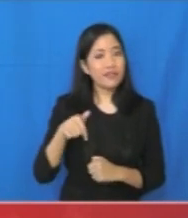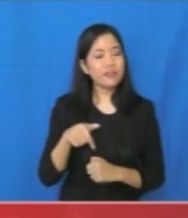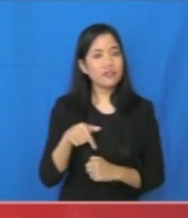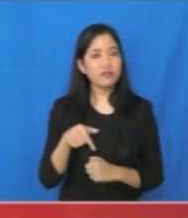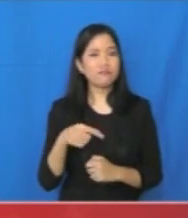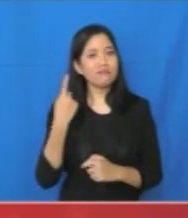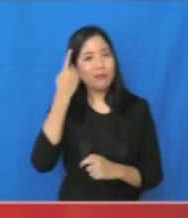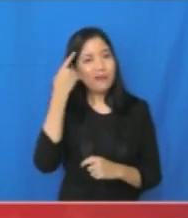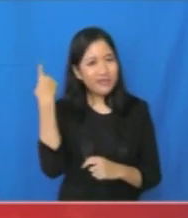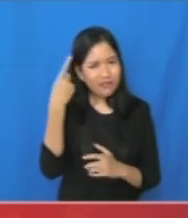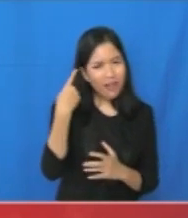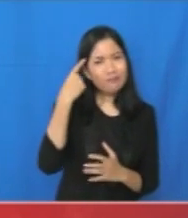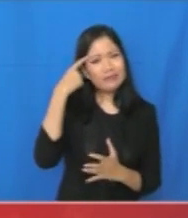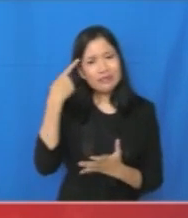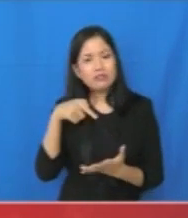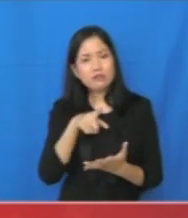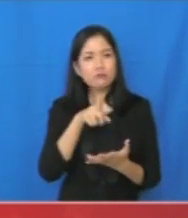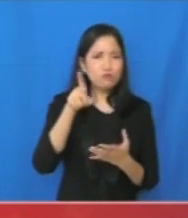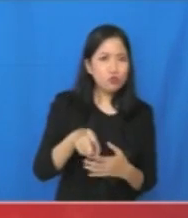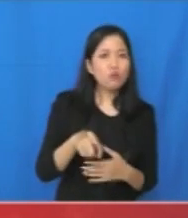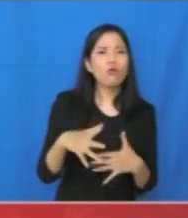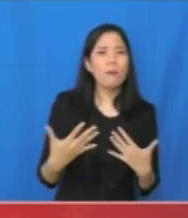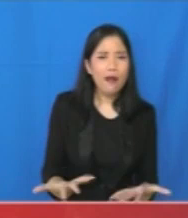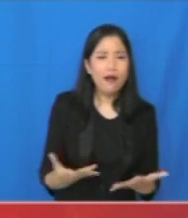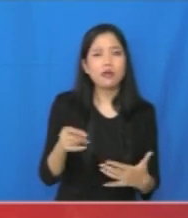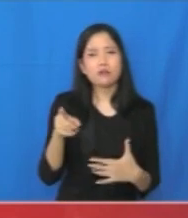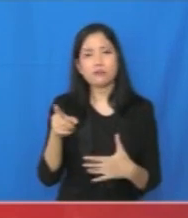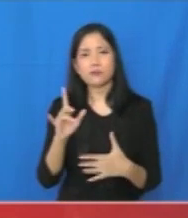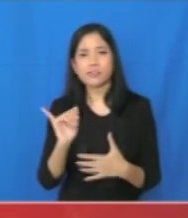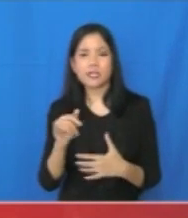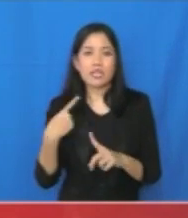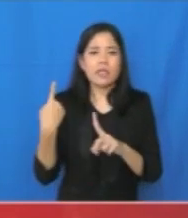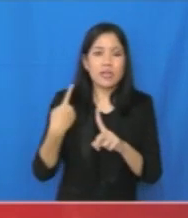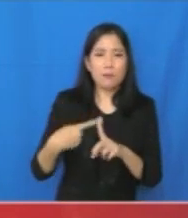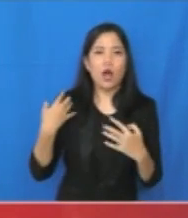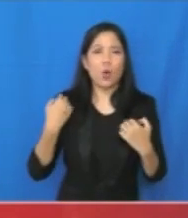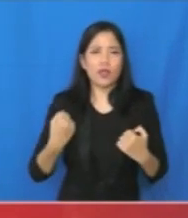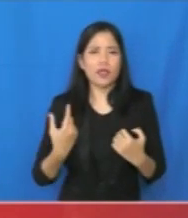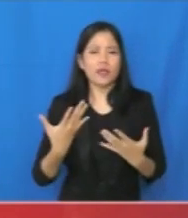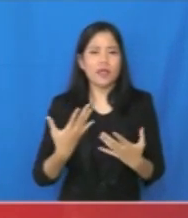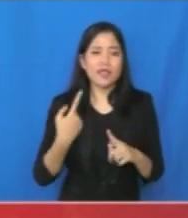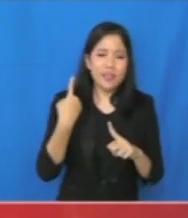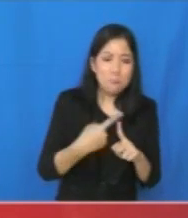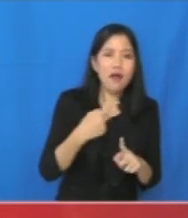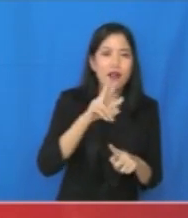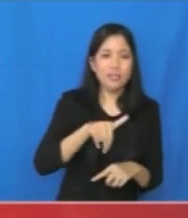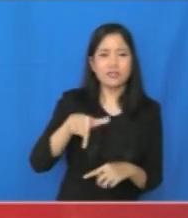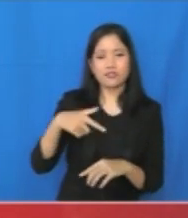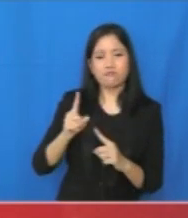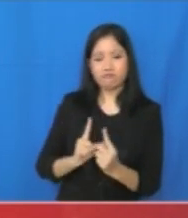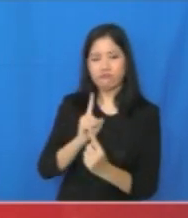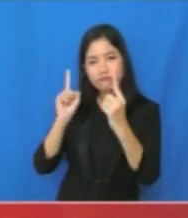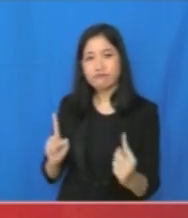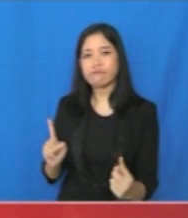oleh pemerintah untuk kemudian memperkuat physical dispensing ini